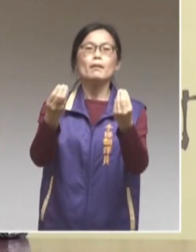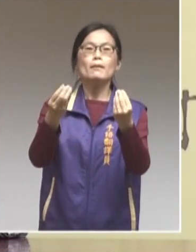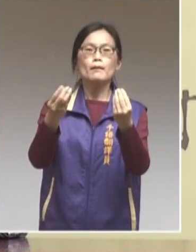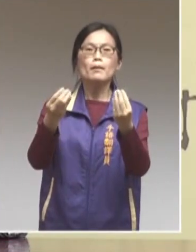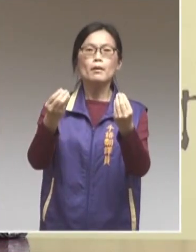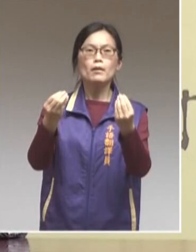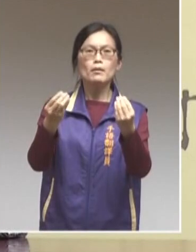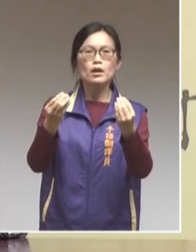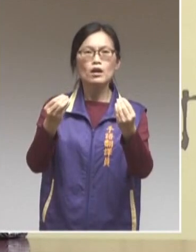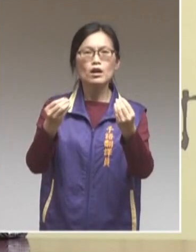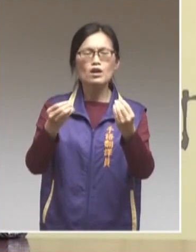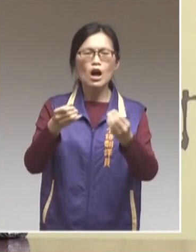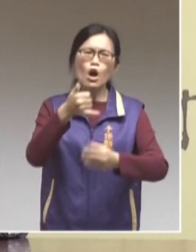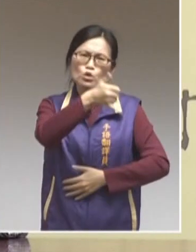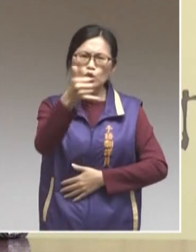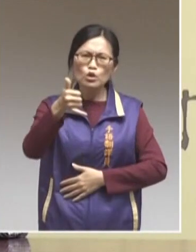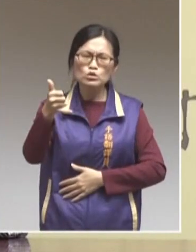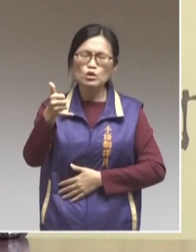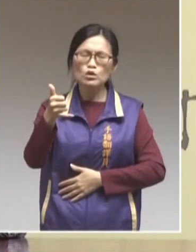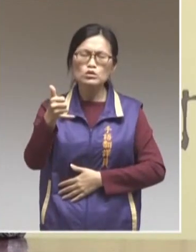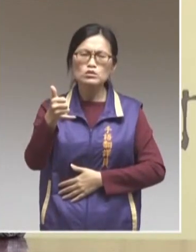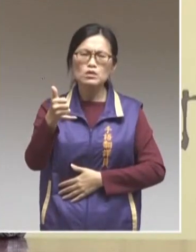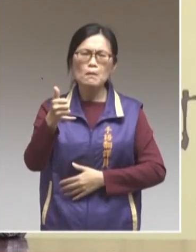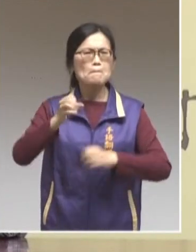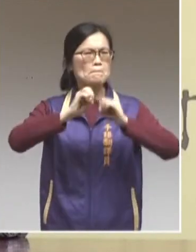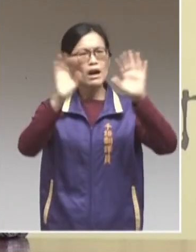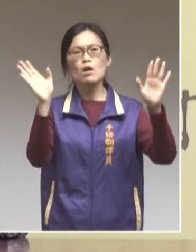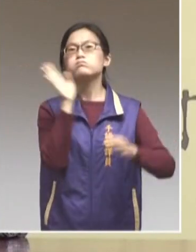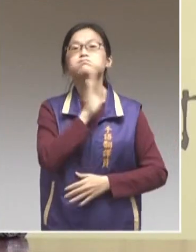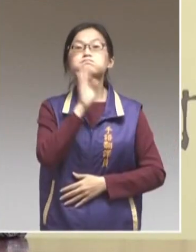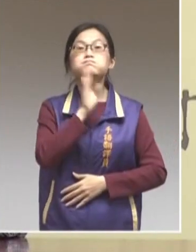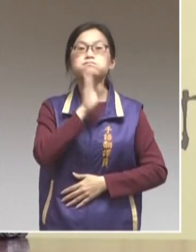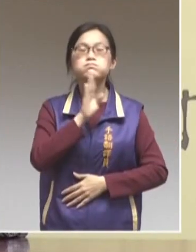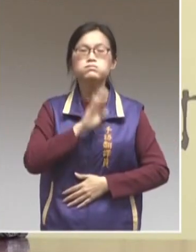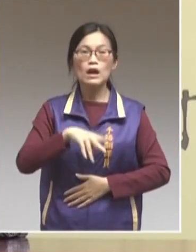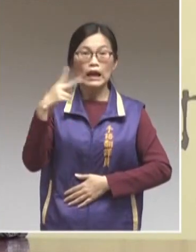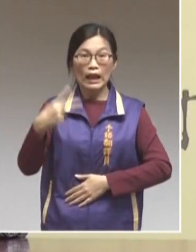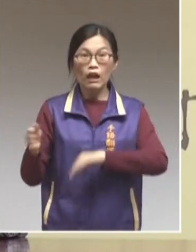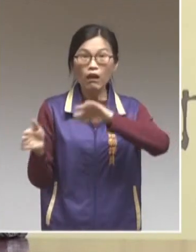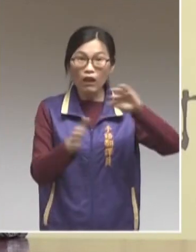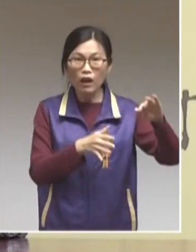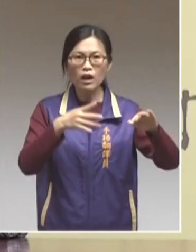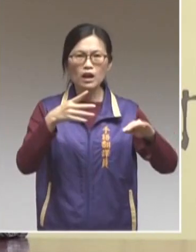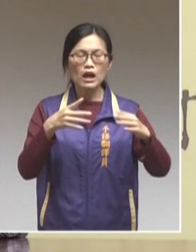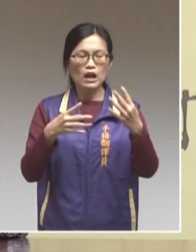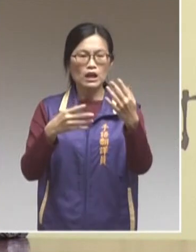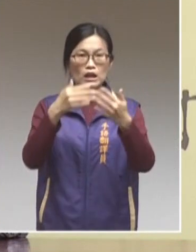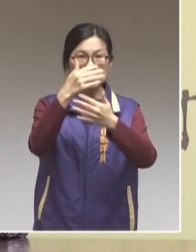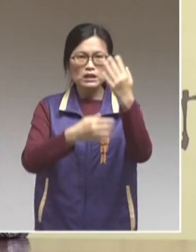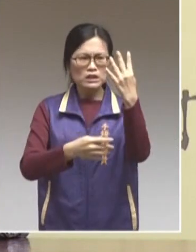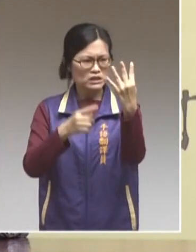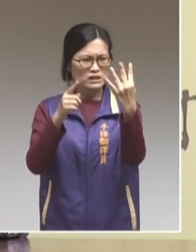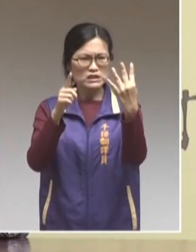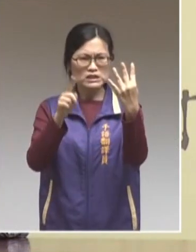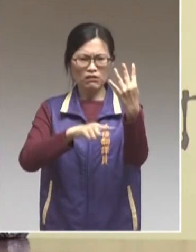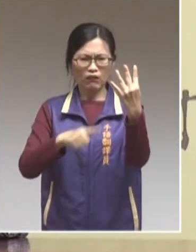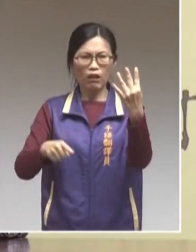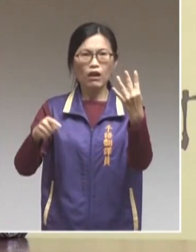分在足迹上面，等一下也不会提，不需要再公布。另外，在4位的新增的这